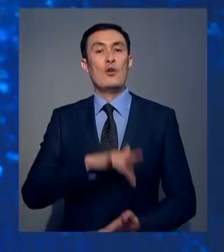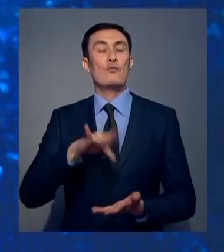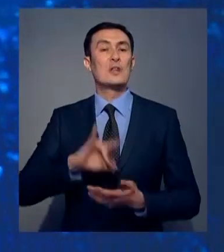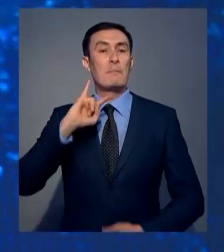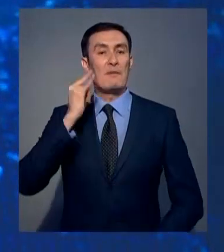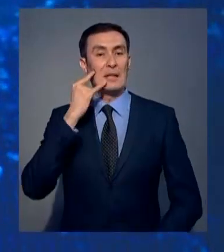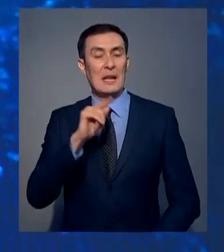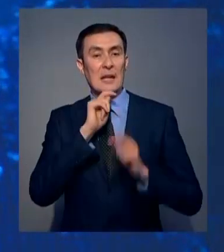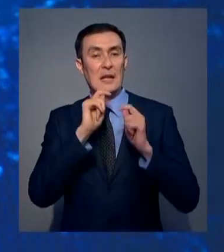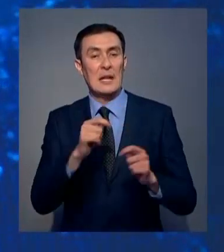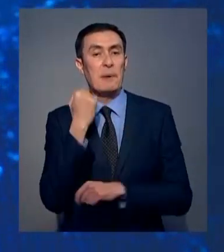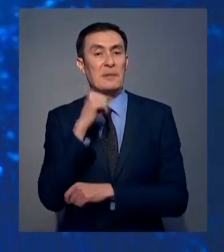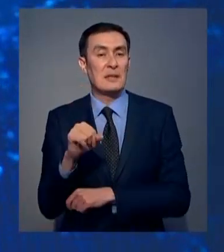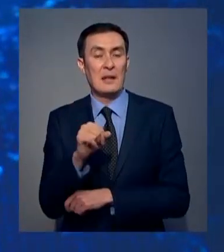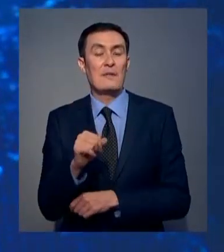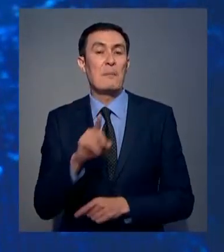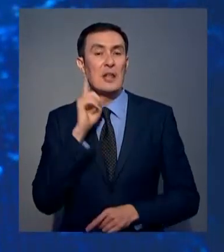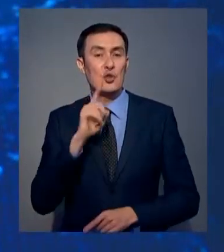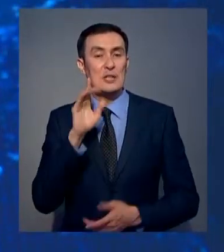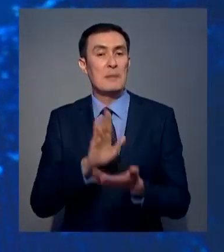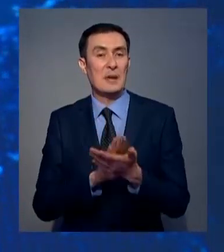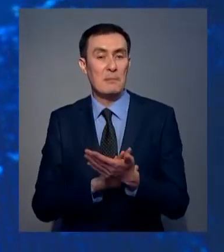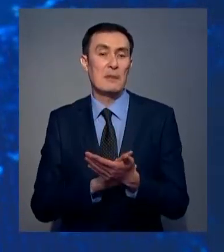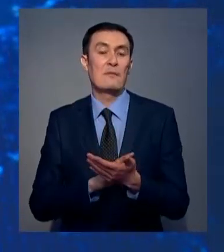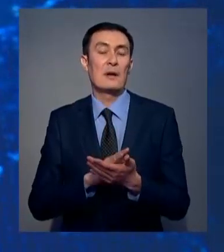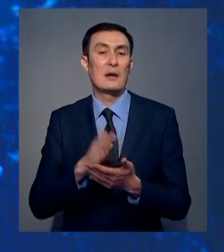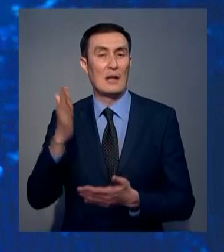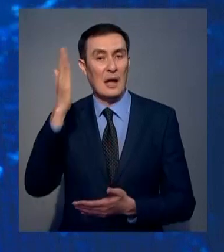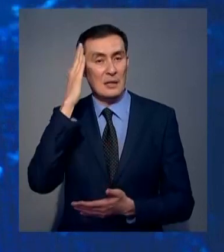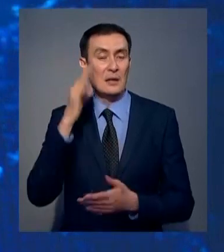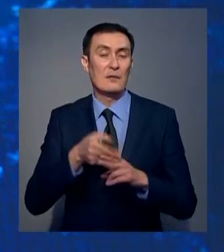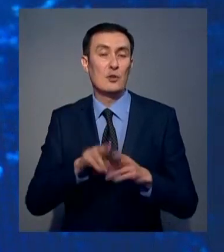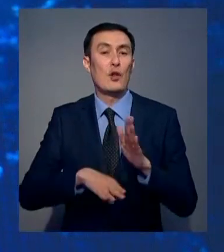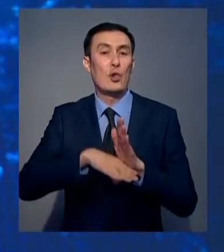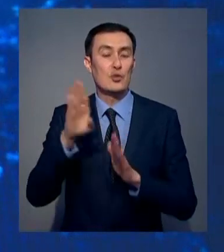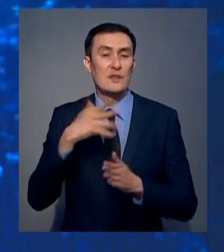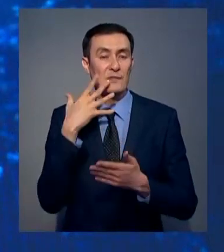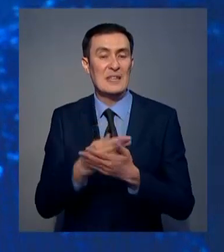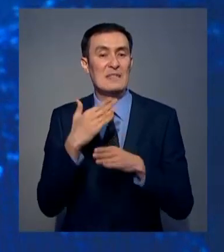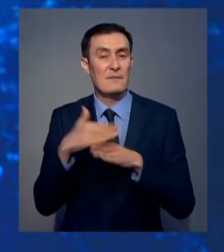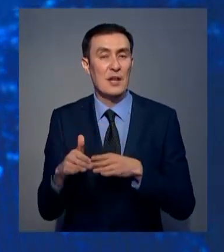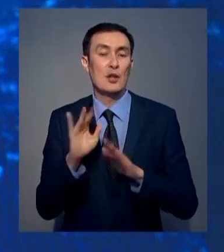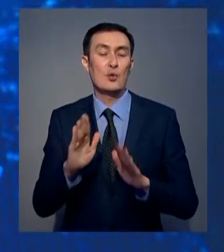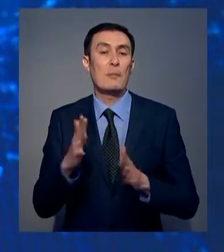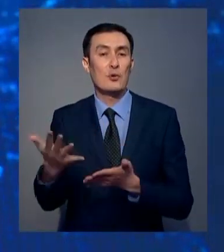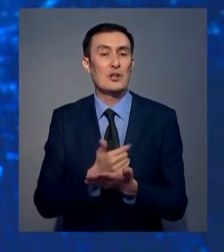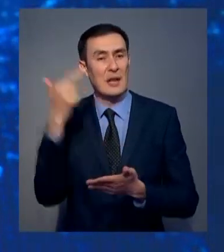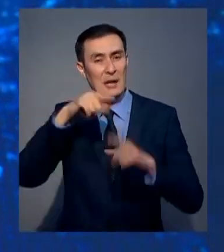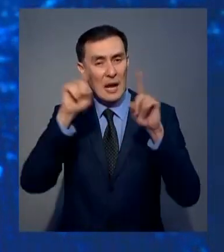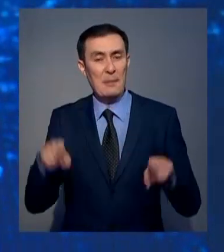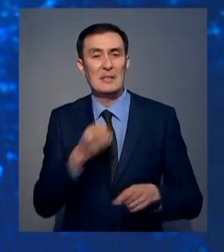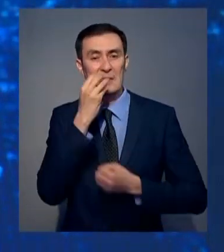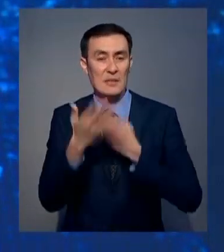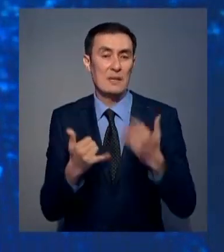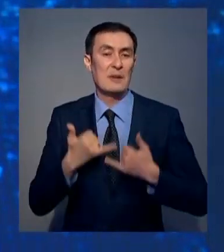Павлодаре наградили победителей первой региональной молодежной премии «Ертас Дарна». Лучшие из лучших в своей сфере получили не только грамоты, цветы и